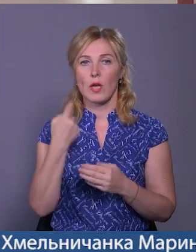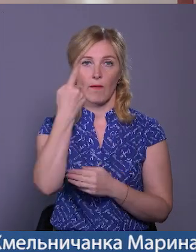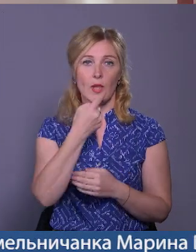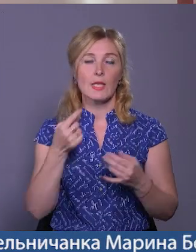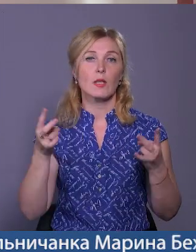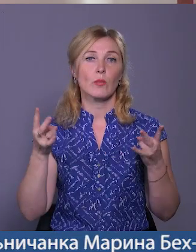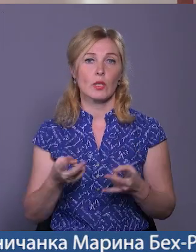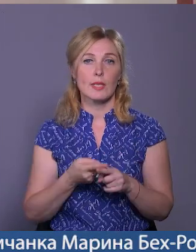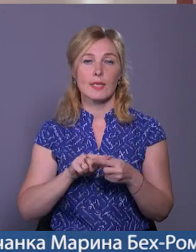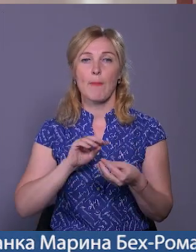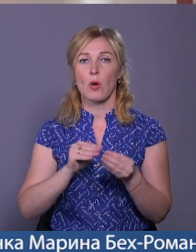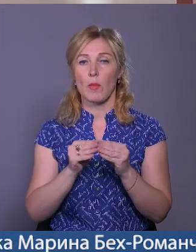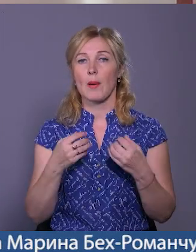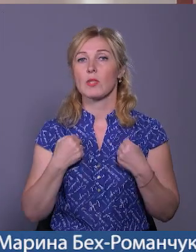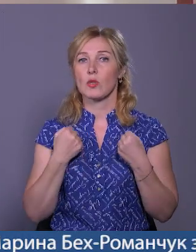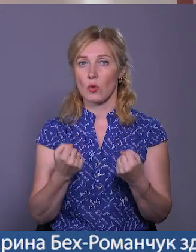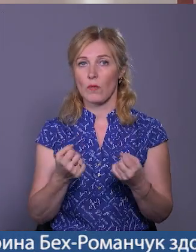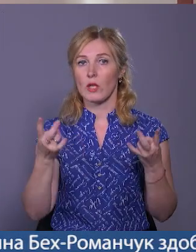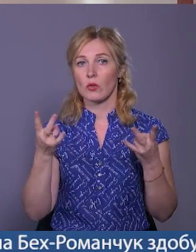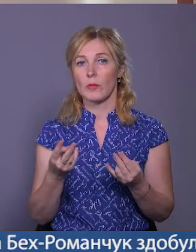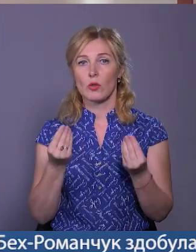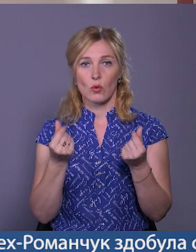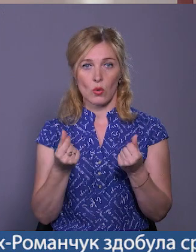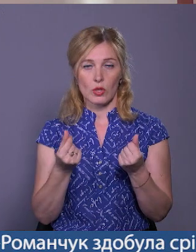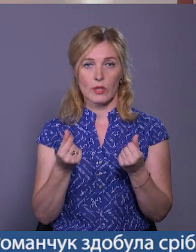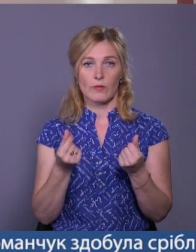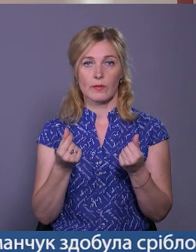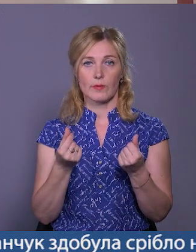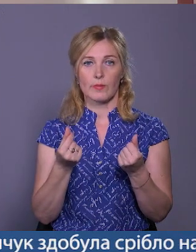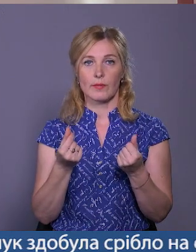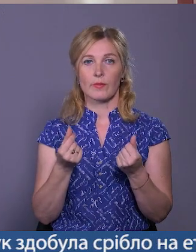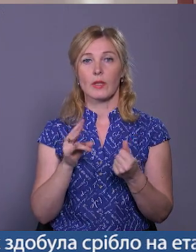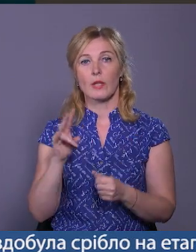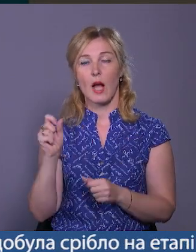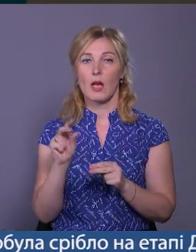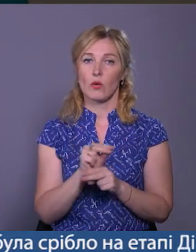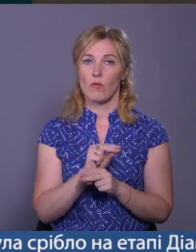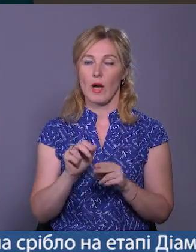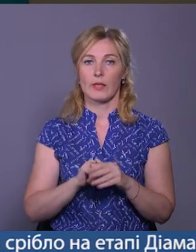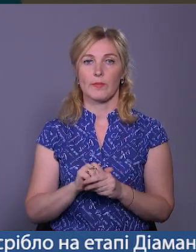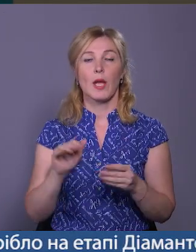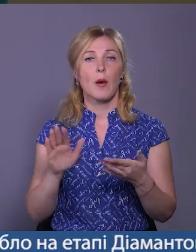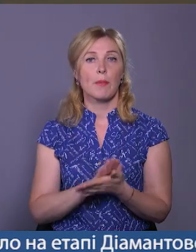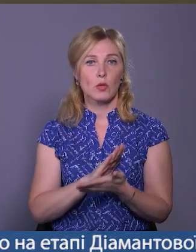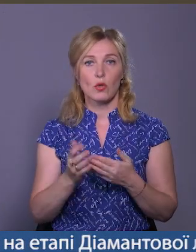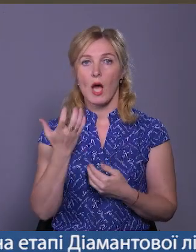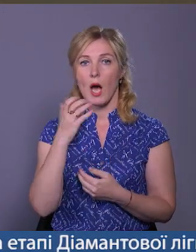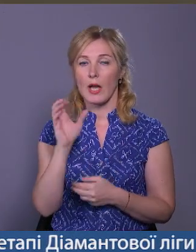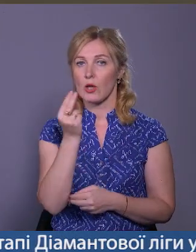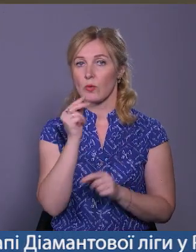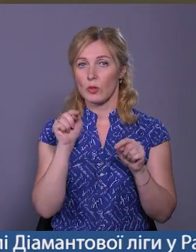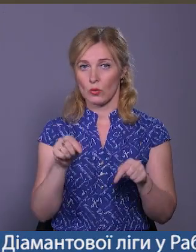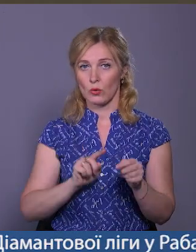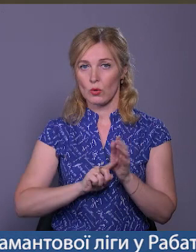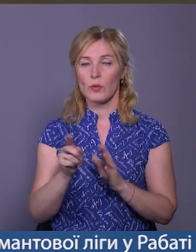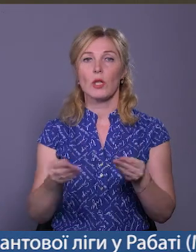потреб це проблеми здоров'ям і необхідністю коштів саме пріоритетніши на лікування безкоштовні гарячі обіди тут